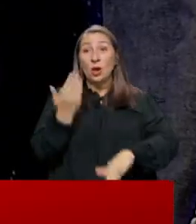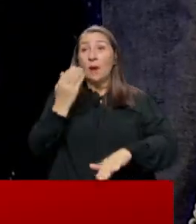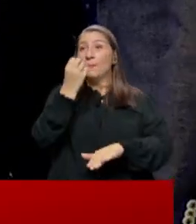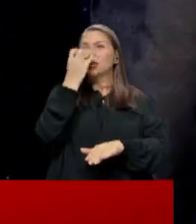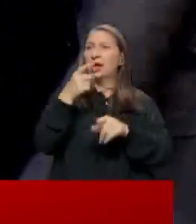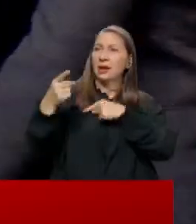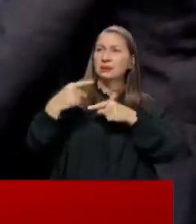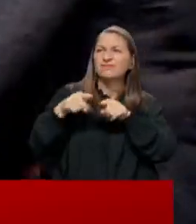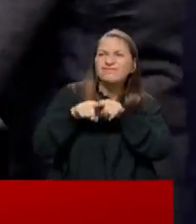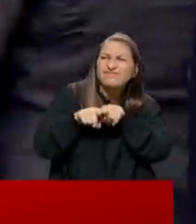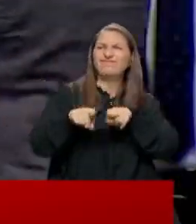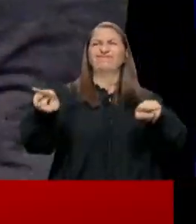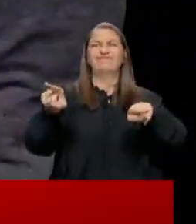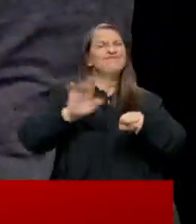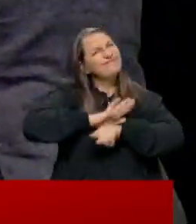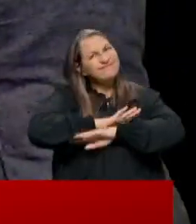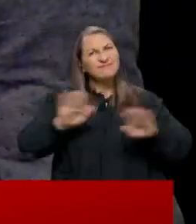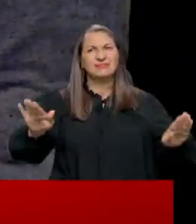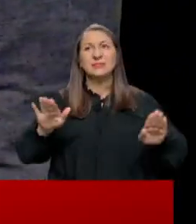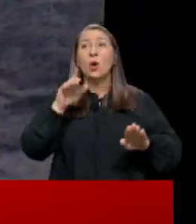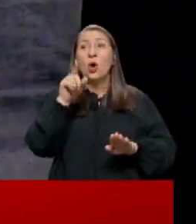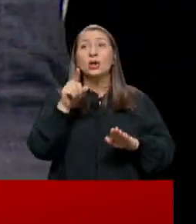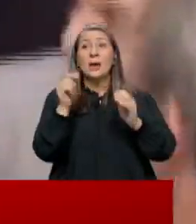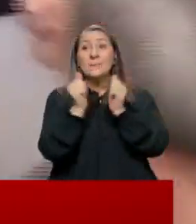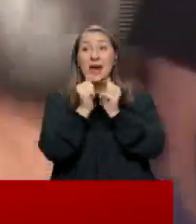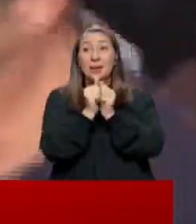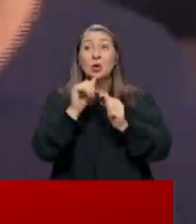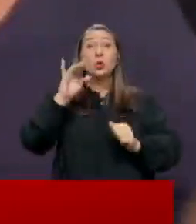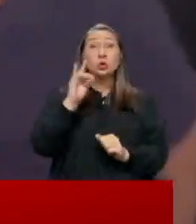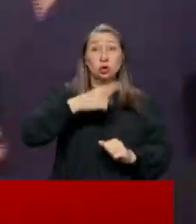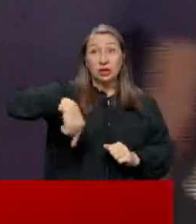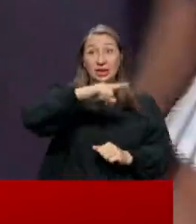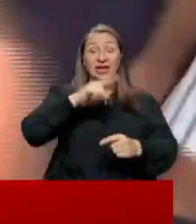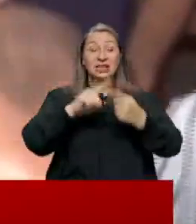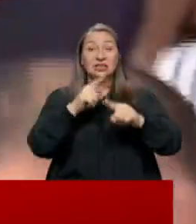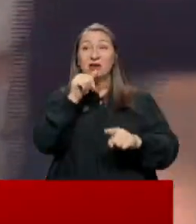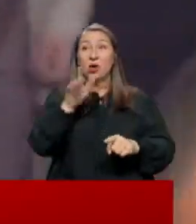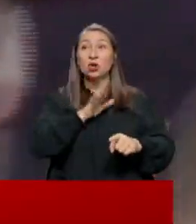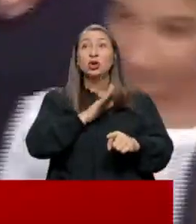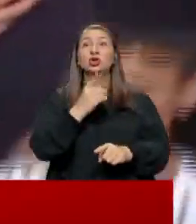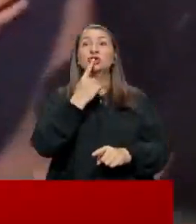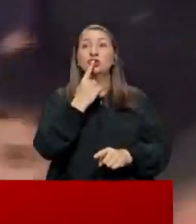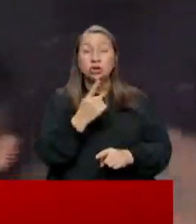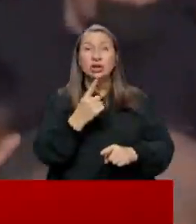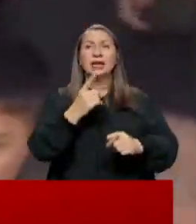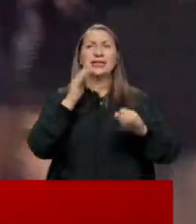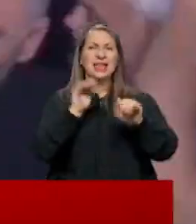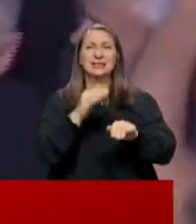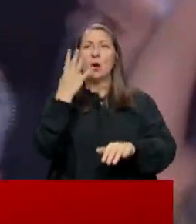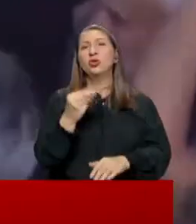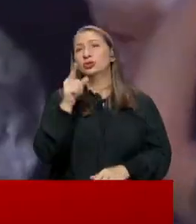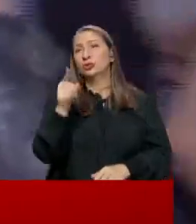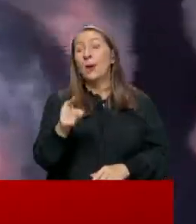Bahçeli ile yolların ne kadar ayrıştığının göstergesi o ve beraberindeki ülkücülerin Kılıçdaroğlu'na söze ve sembole dönen desteği